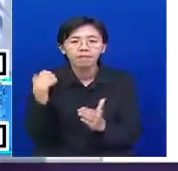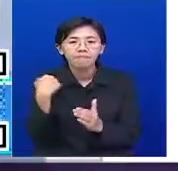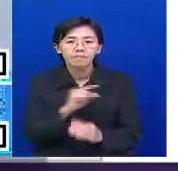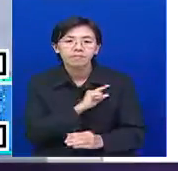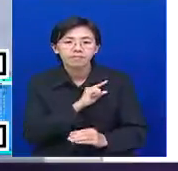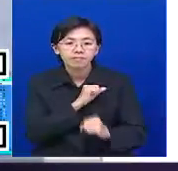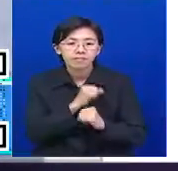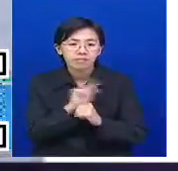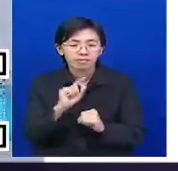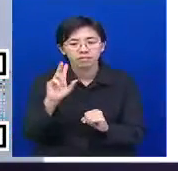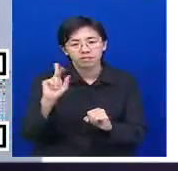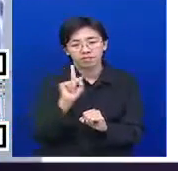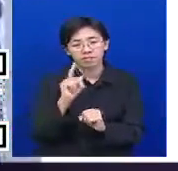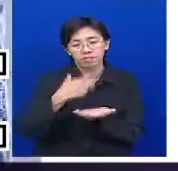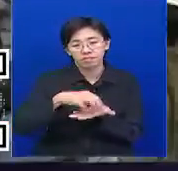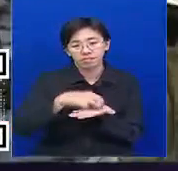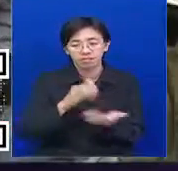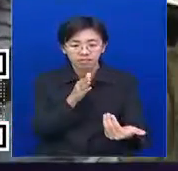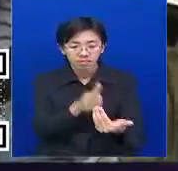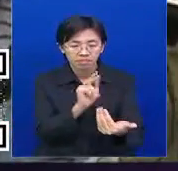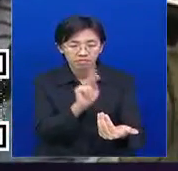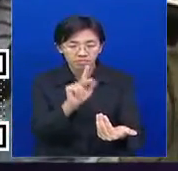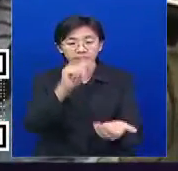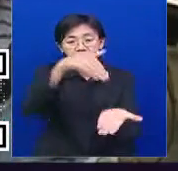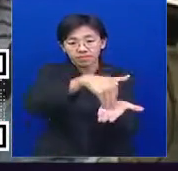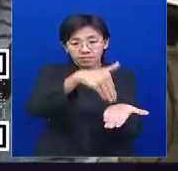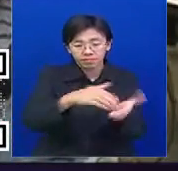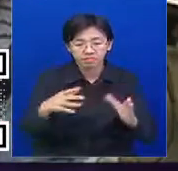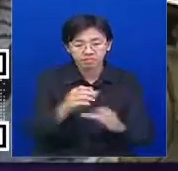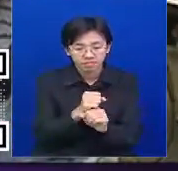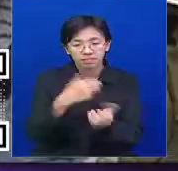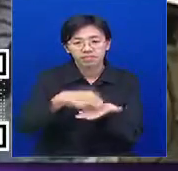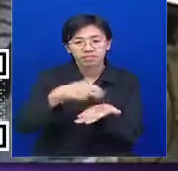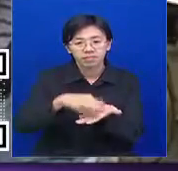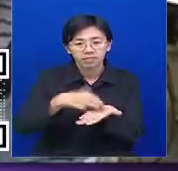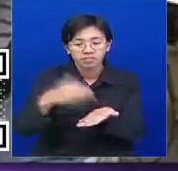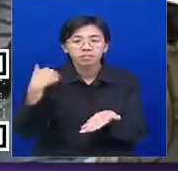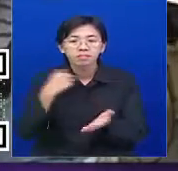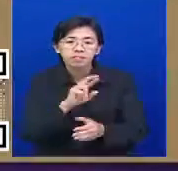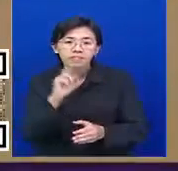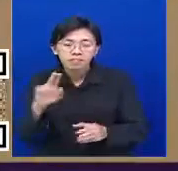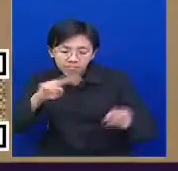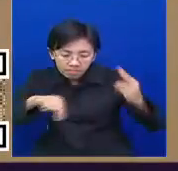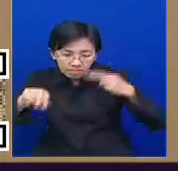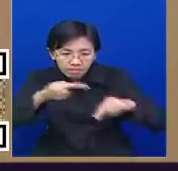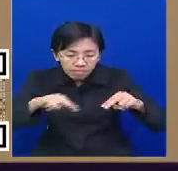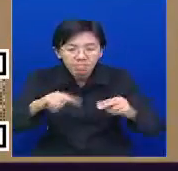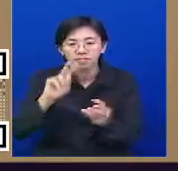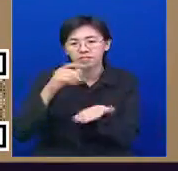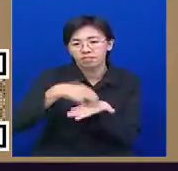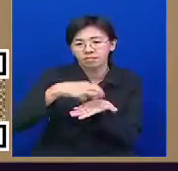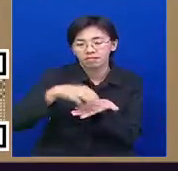ำหน้าที่เป็นผู้รายงานผลคะแนนตรงมายังกกต.กลางเพื่อประมวลผลซึ่งจะมีระบบเซิร์ฟเวอร์รองรับในการรายงานผล